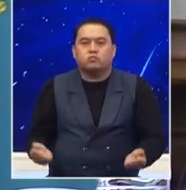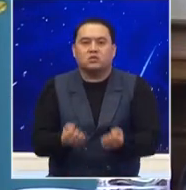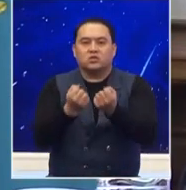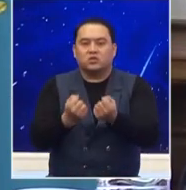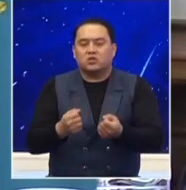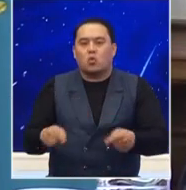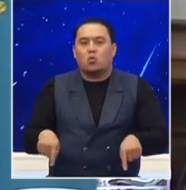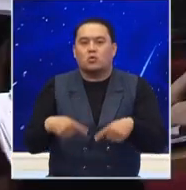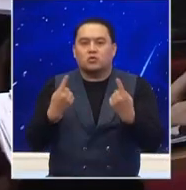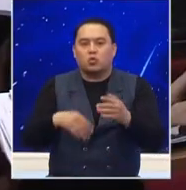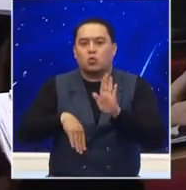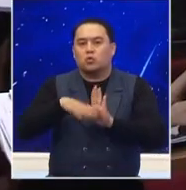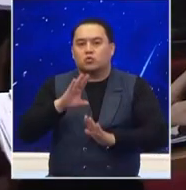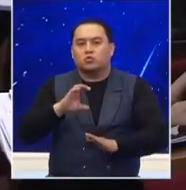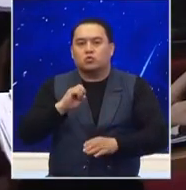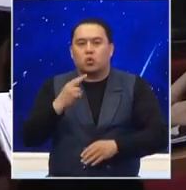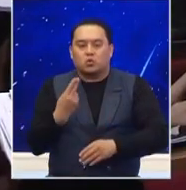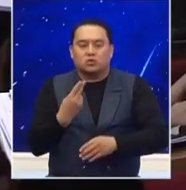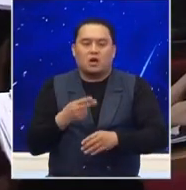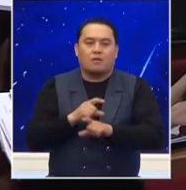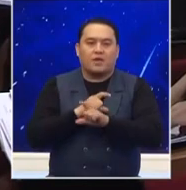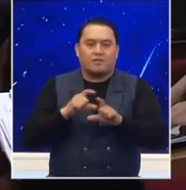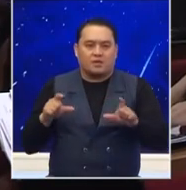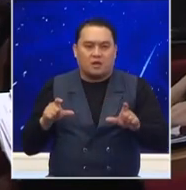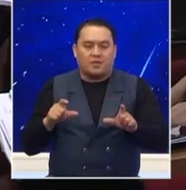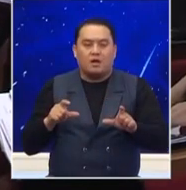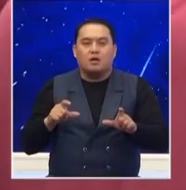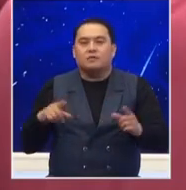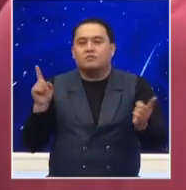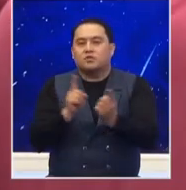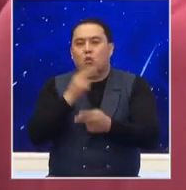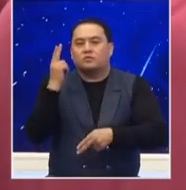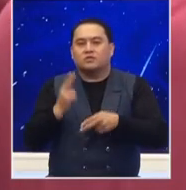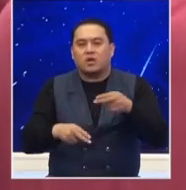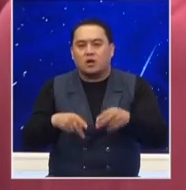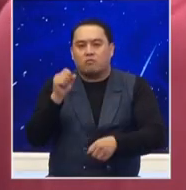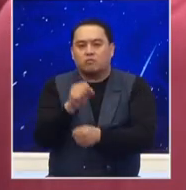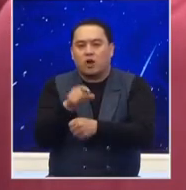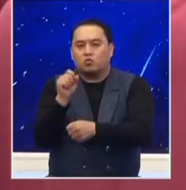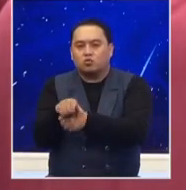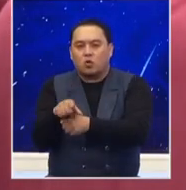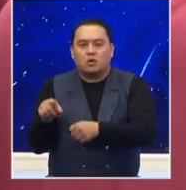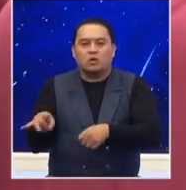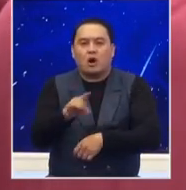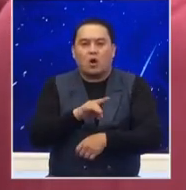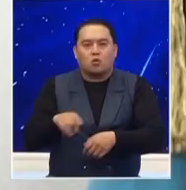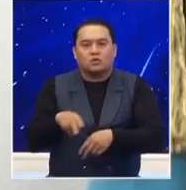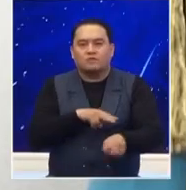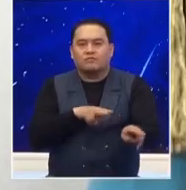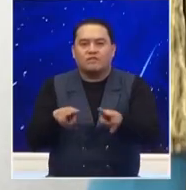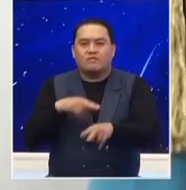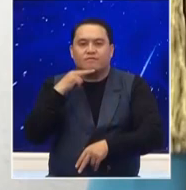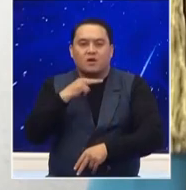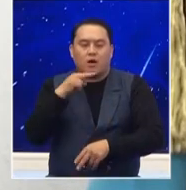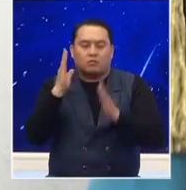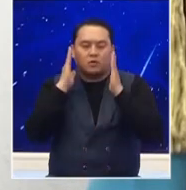по модернизации и улучшению состояния социальных объектов. Резюмируя встречу, глава ЖТСУ поручил руководителям районов держать ход реализации